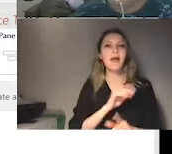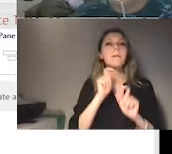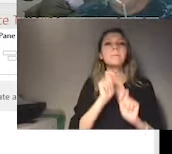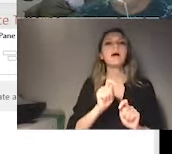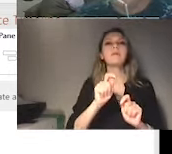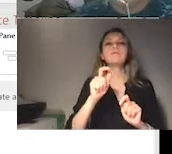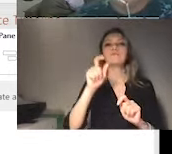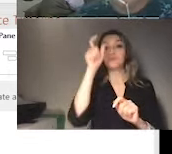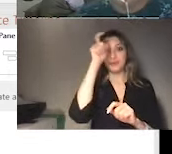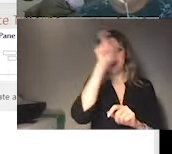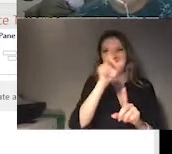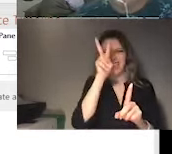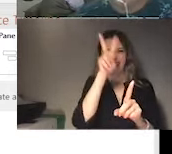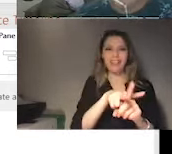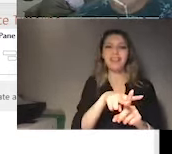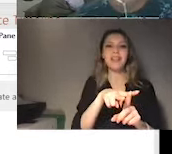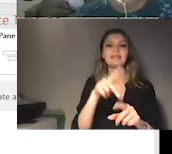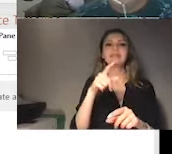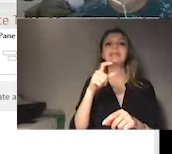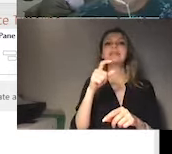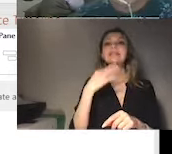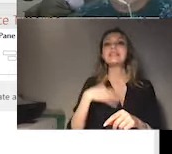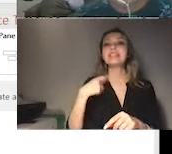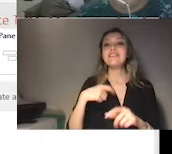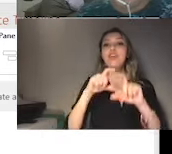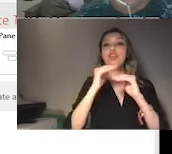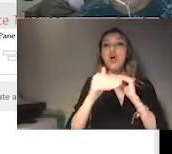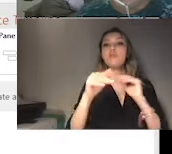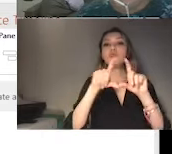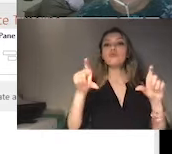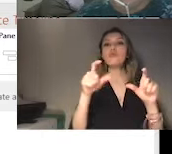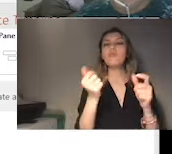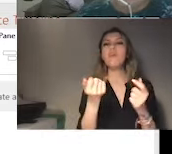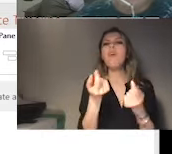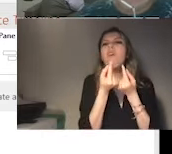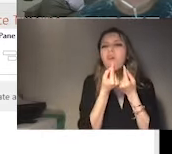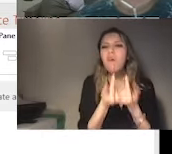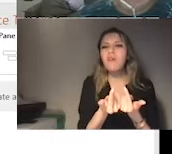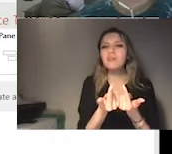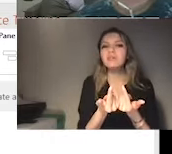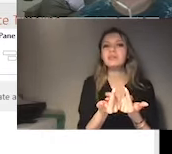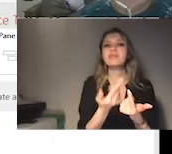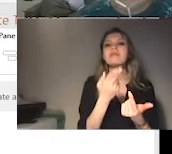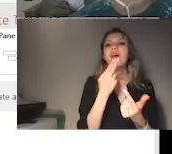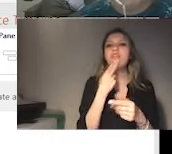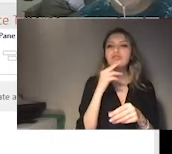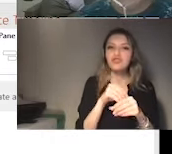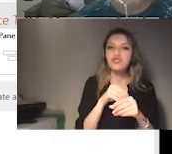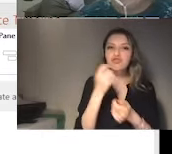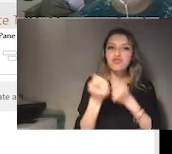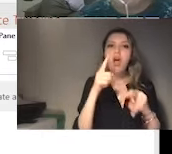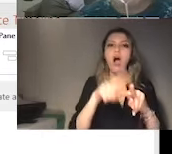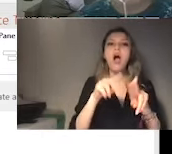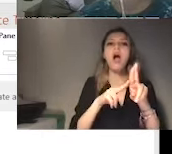Türkiye'den katılan sivil toplum örgütü sayısı son derece kısıtlıydı. İşte kadınlarla ilgili olarak Akder o